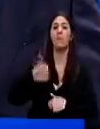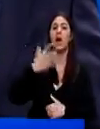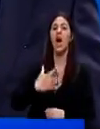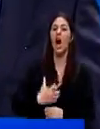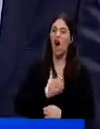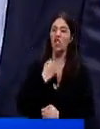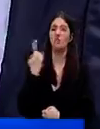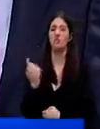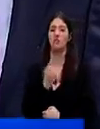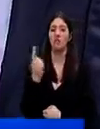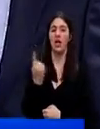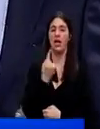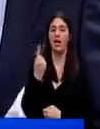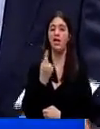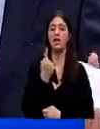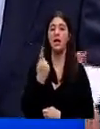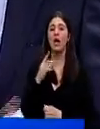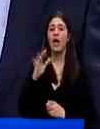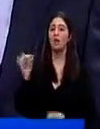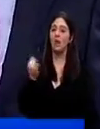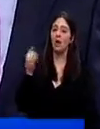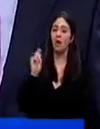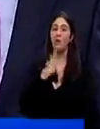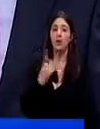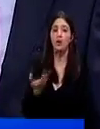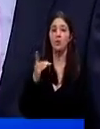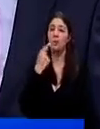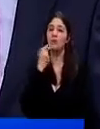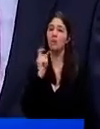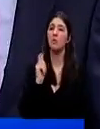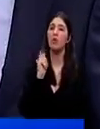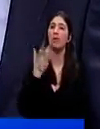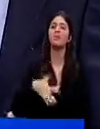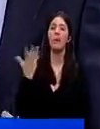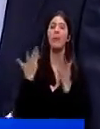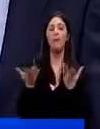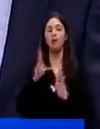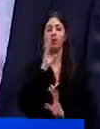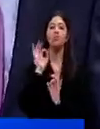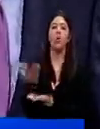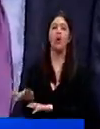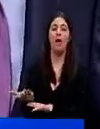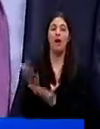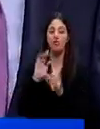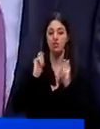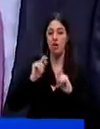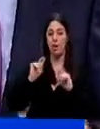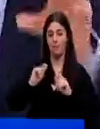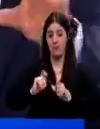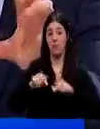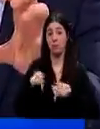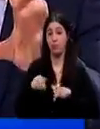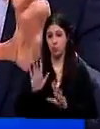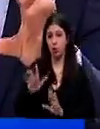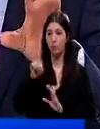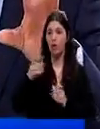bir şekilde dalga geçiyor diyeyim. Yani bu kelimeyi kullanmak istemezdim ama sonuç bu. Şimdi yapılan şu, bunu